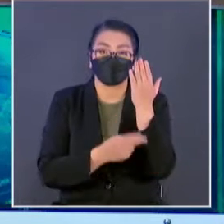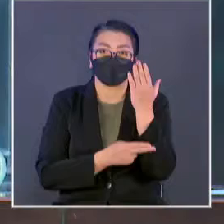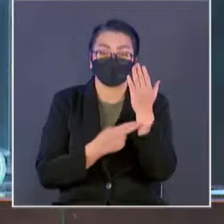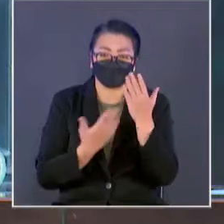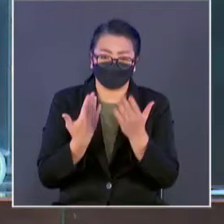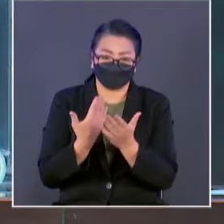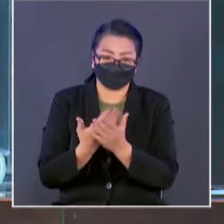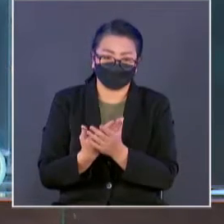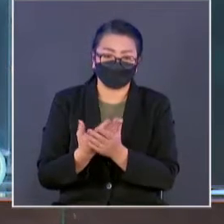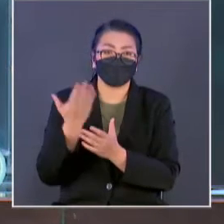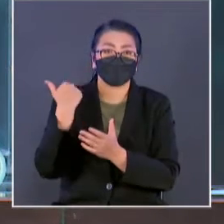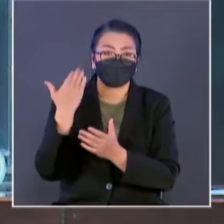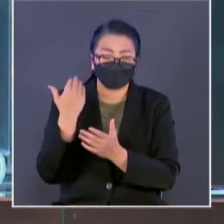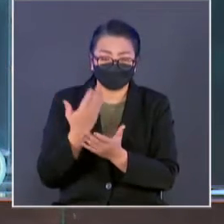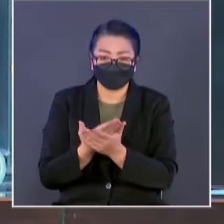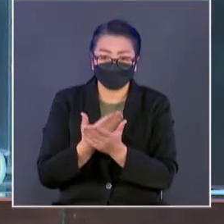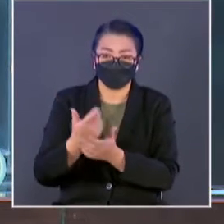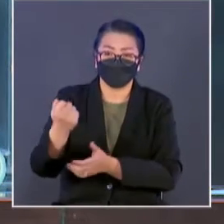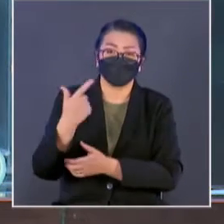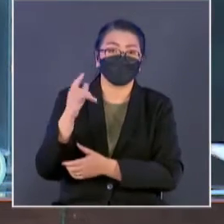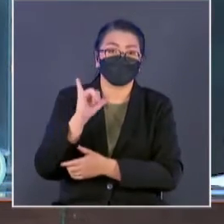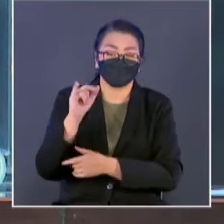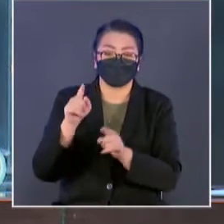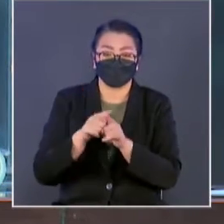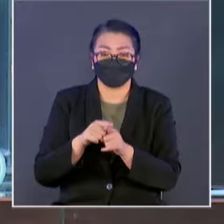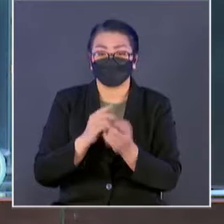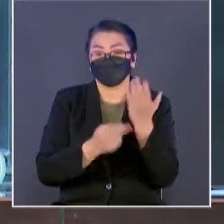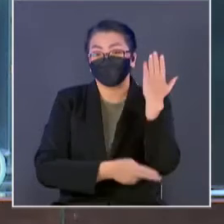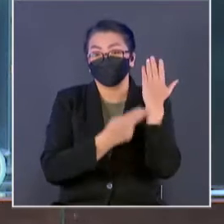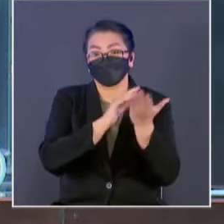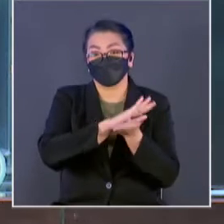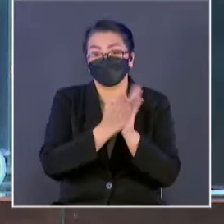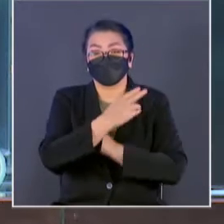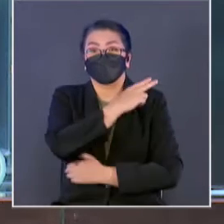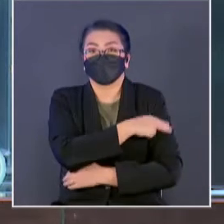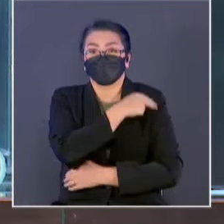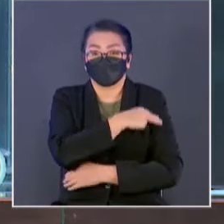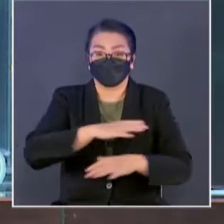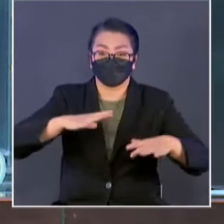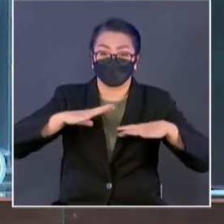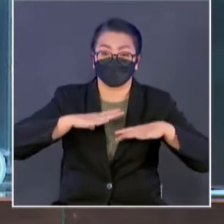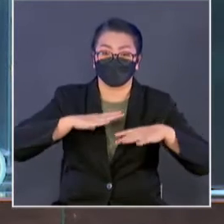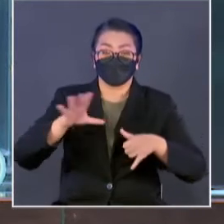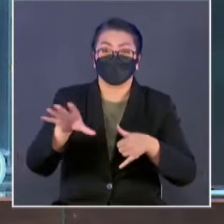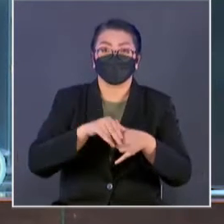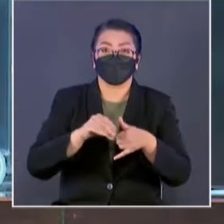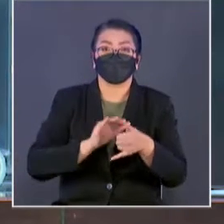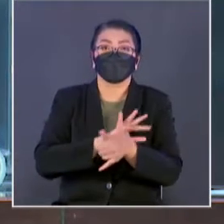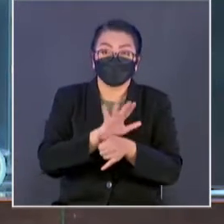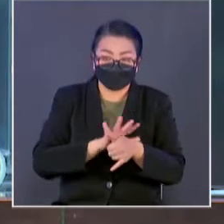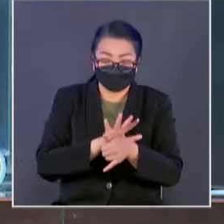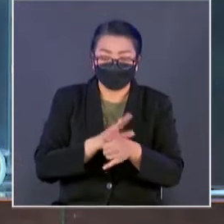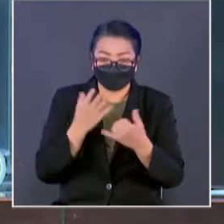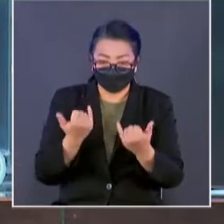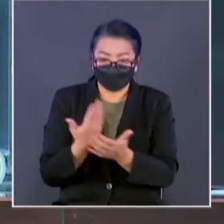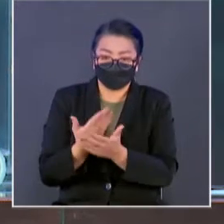ม่ได้เงินจากสปสช.มูลค่ากว่า6ล้านบาทล่าสุดเมื่อวานนี้โฆษกของสปสช.นะคะออกมาชี้แจงบอกว่าได้มีการ